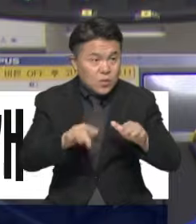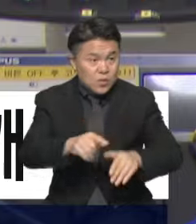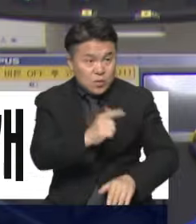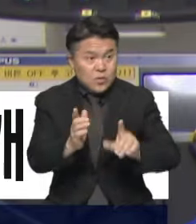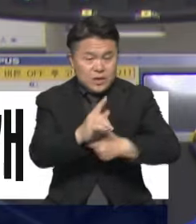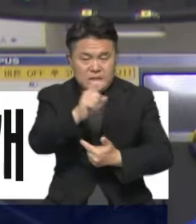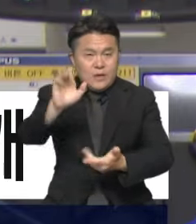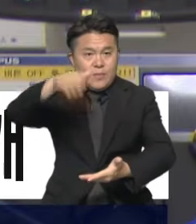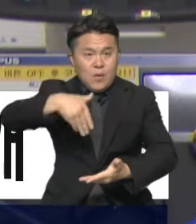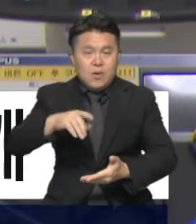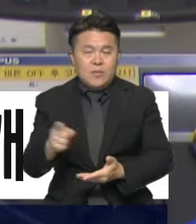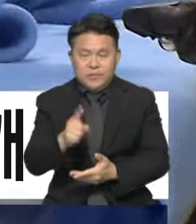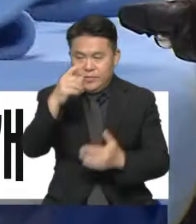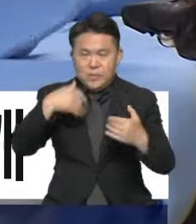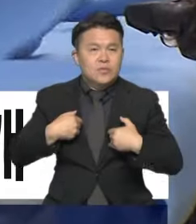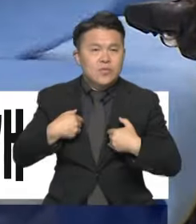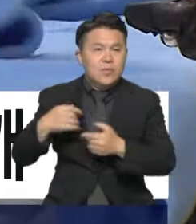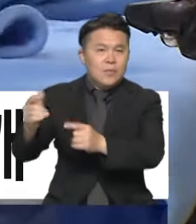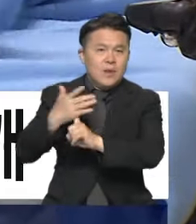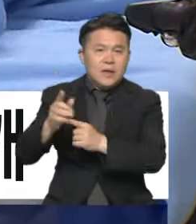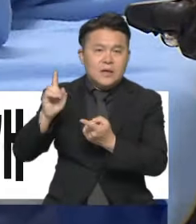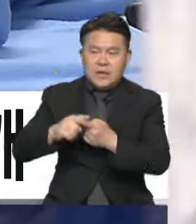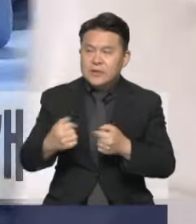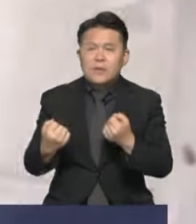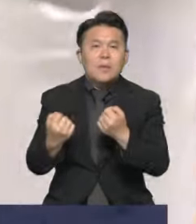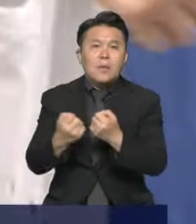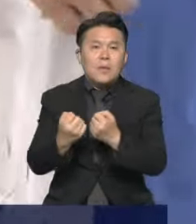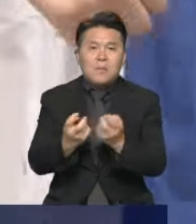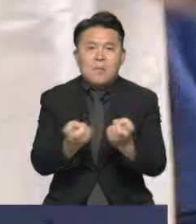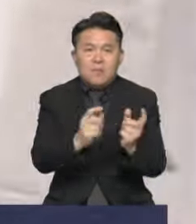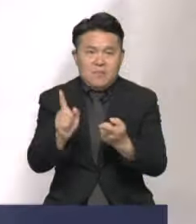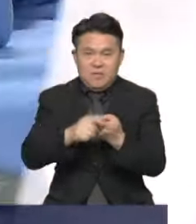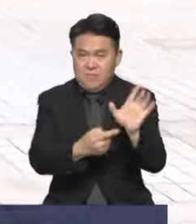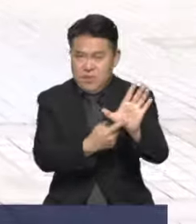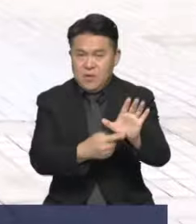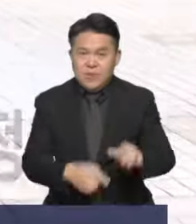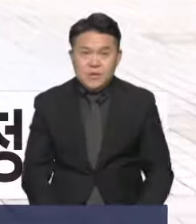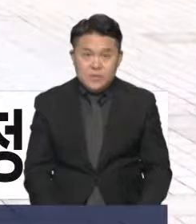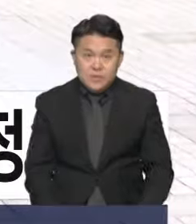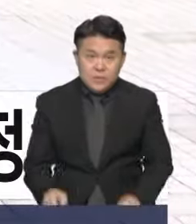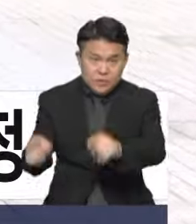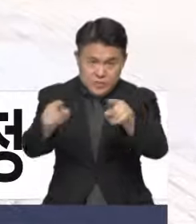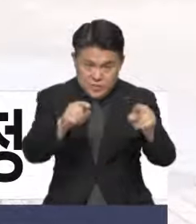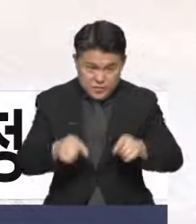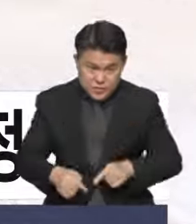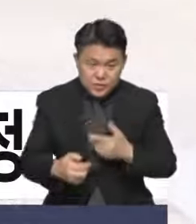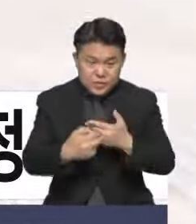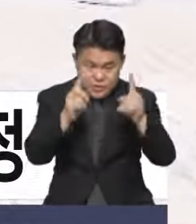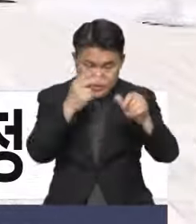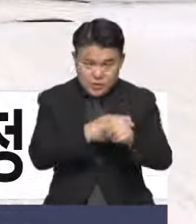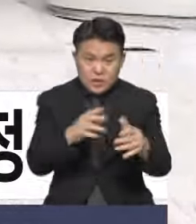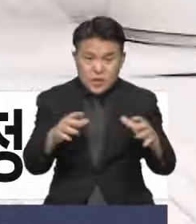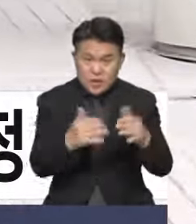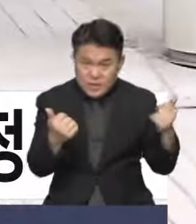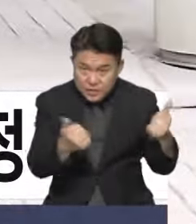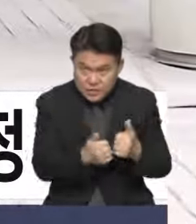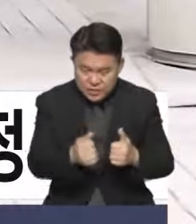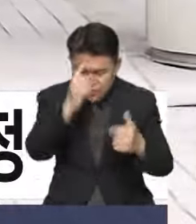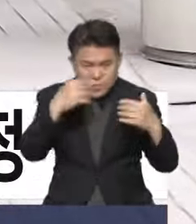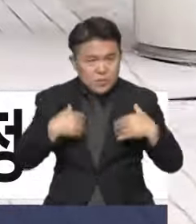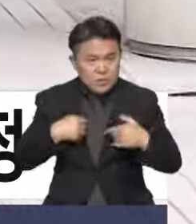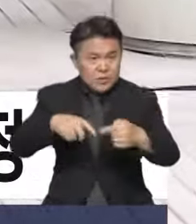열고 상세한 정부 대응 방침을 밝힐 예정입니다. 전국 의대교수협의회도 앞서 정부정책자문위원회에